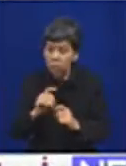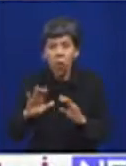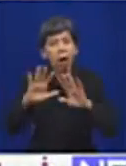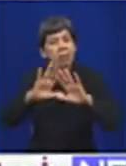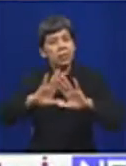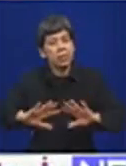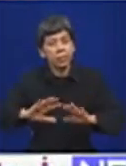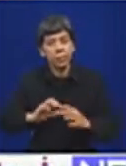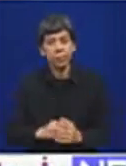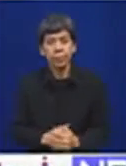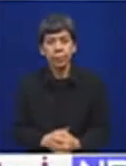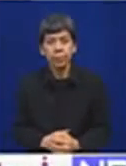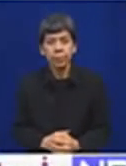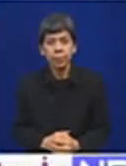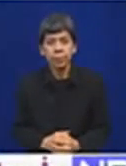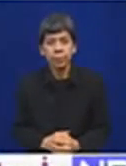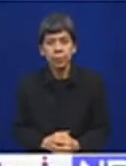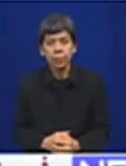เซียน